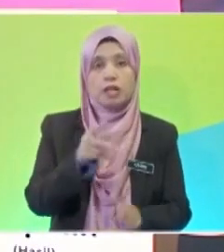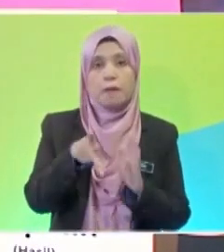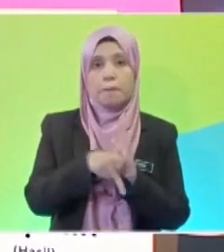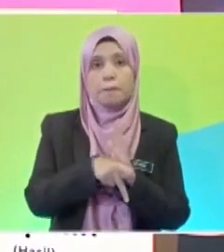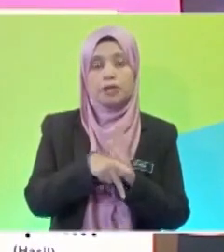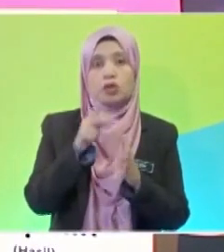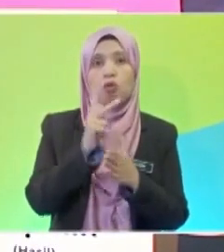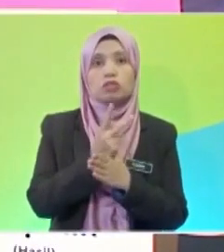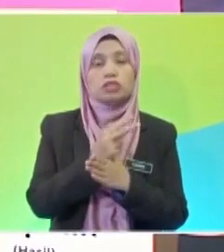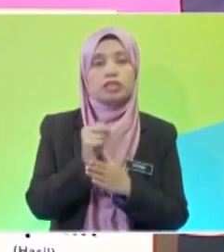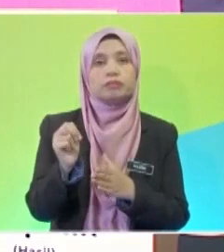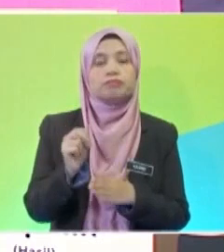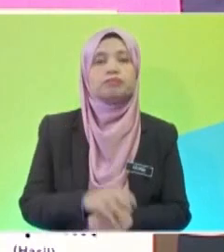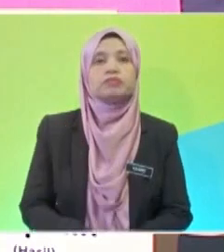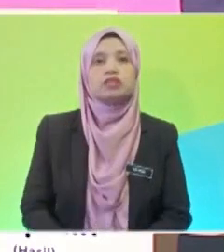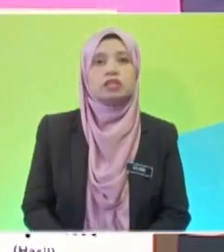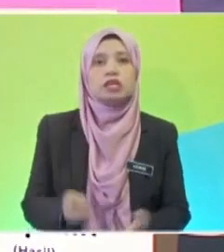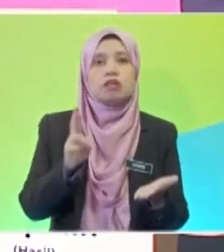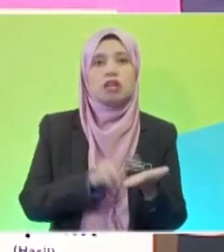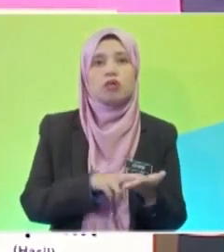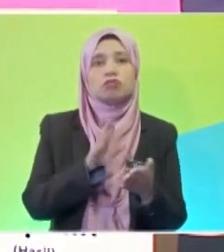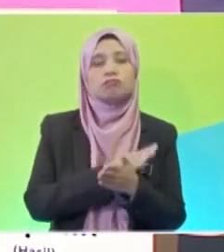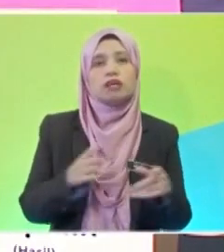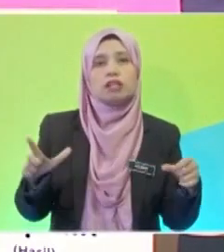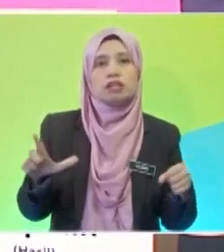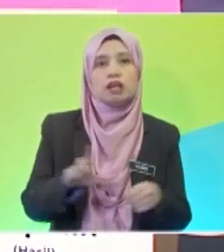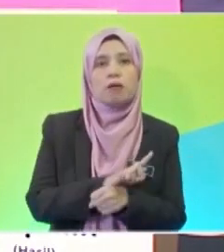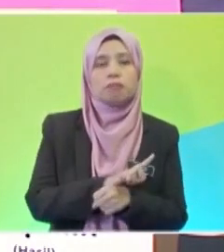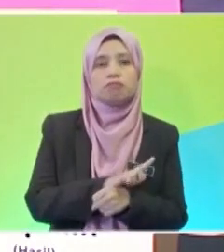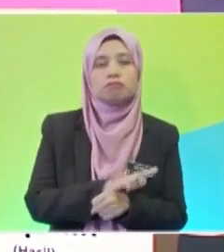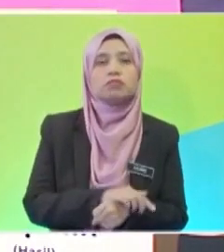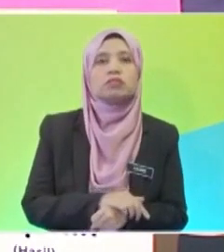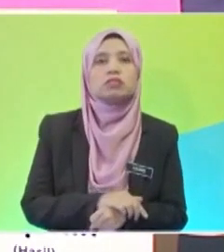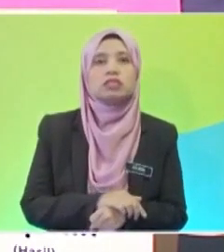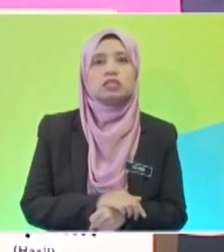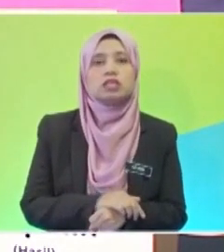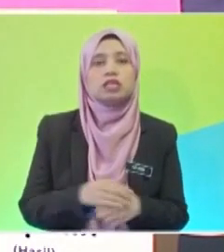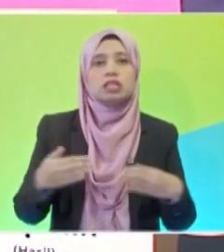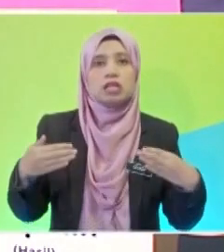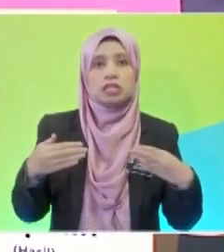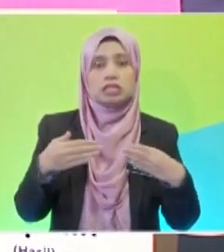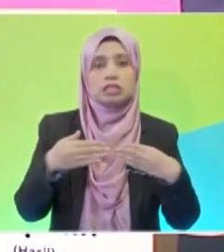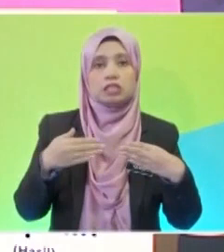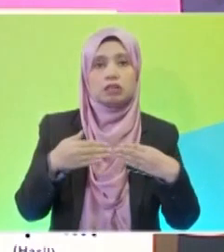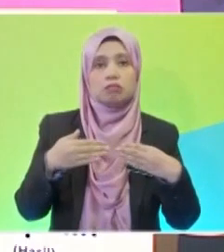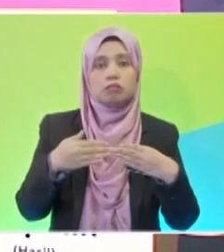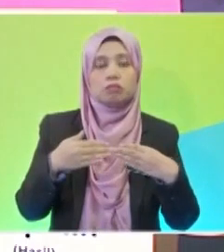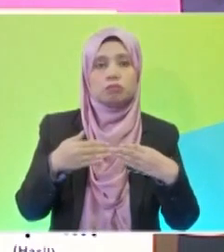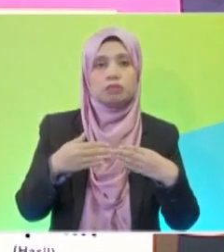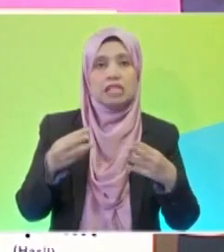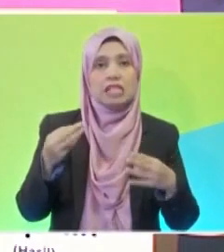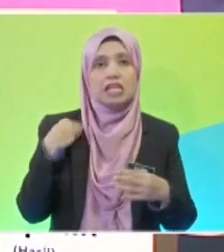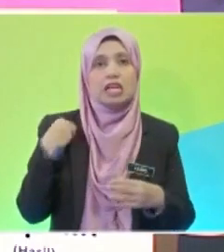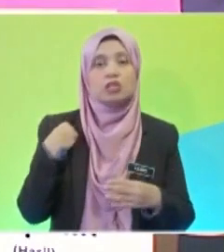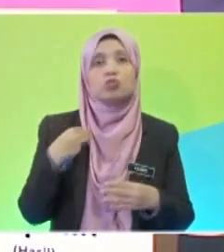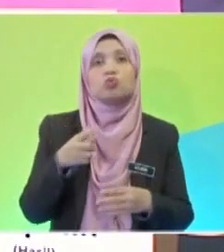Kali ni rekod tak lengkap. Baik. Rekod tak lengkap ni sangat best. Dia adalah kesinambungan. Dia merupakan daripada milikan tunggal je tadi. Cuma rekod